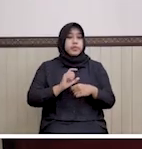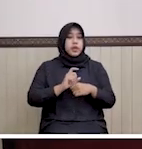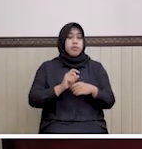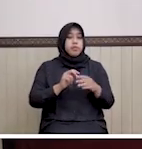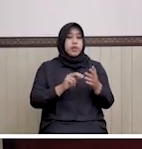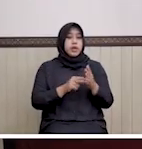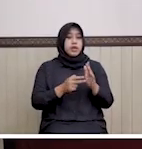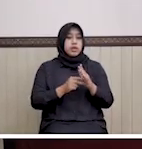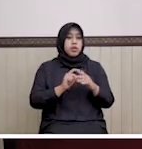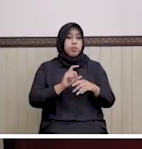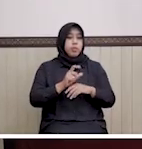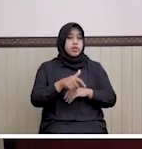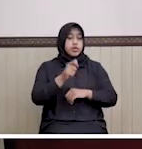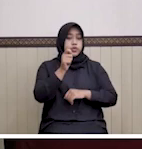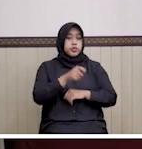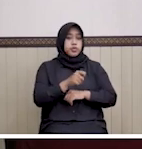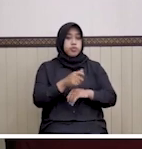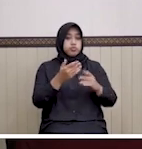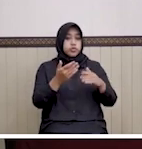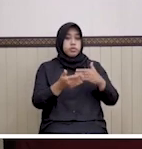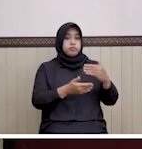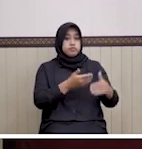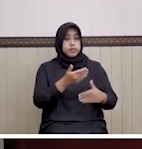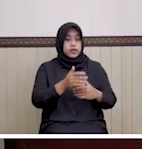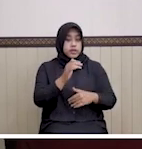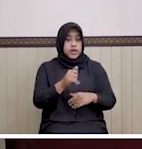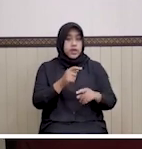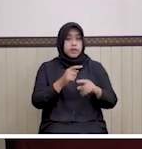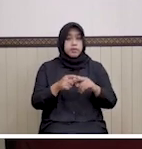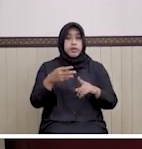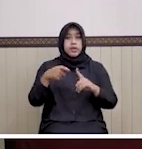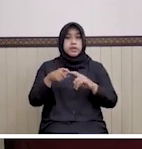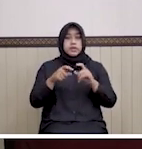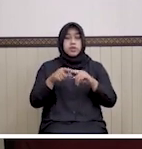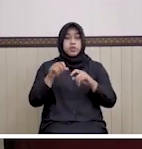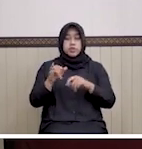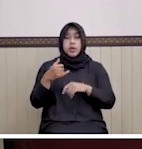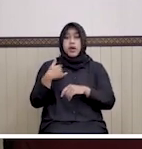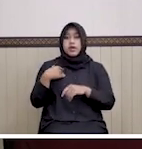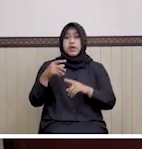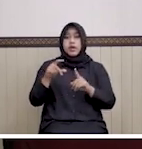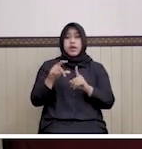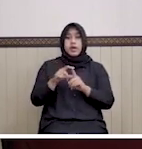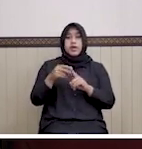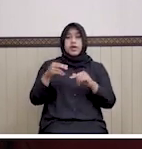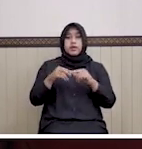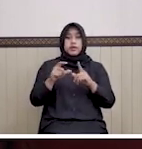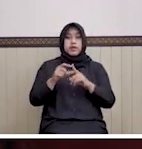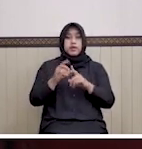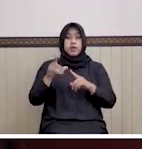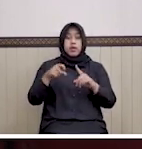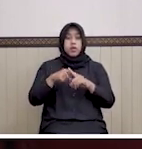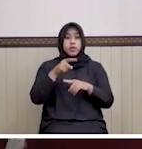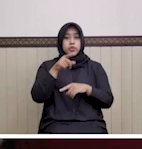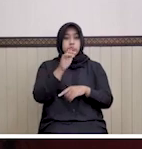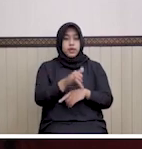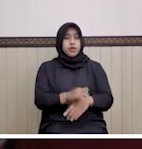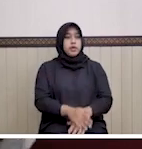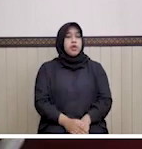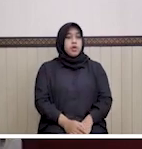hukum itu sudah berjalan Ya sudah sampai putusan tapi dalam eksekusinya ada deadlock tadi ya ya sampai sekarang oke